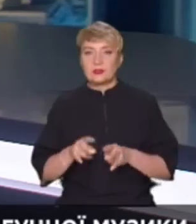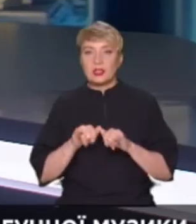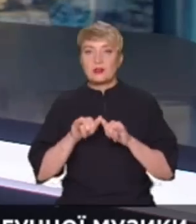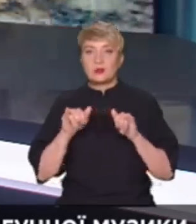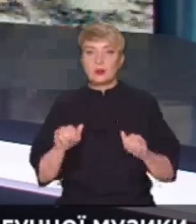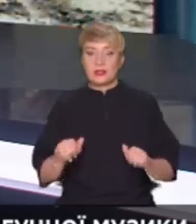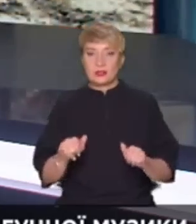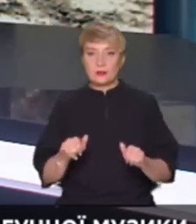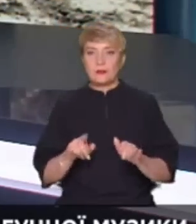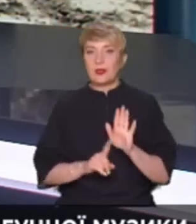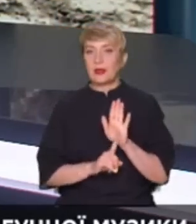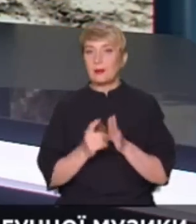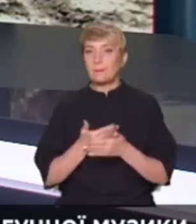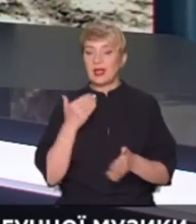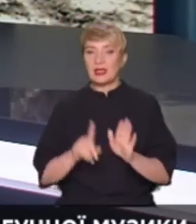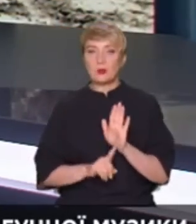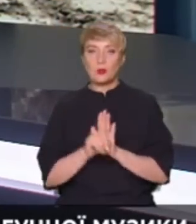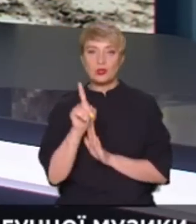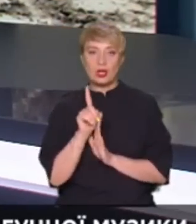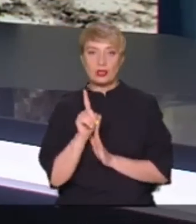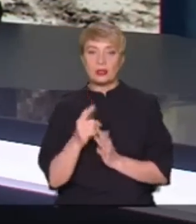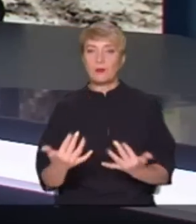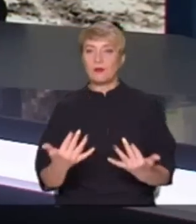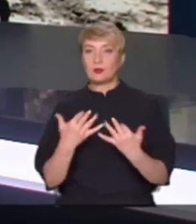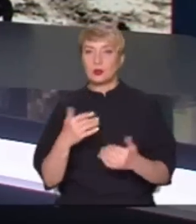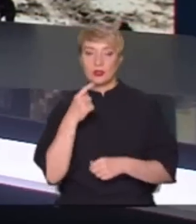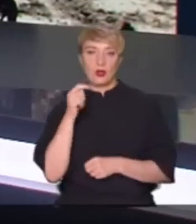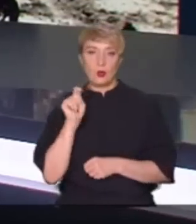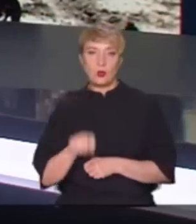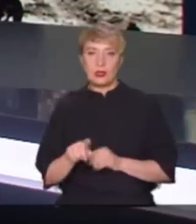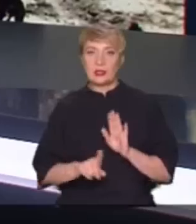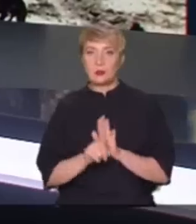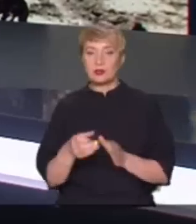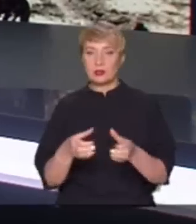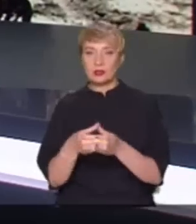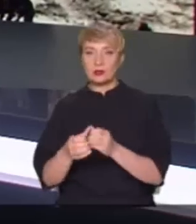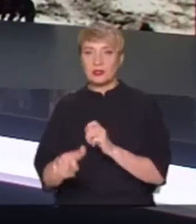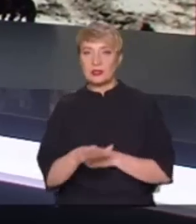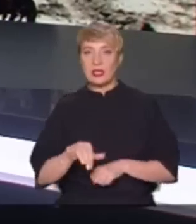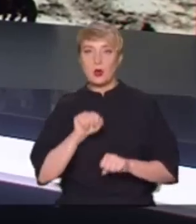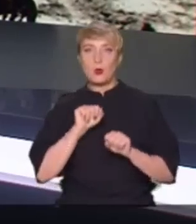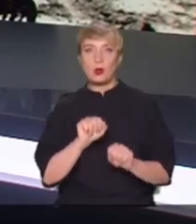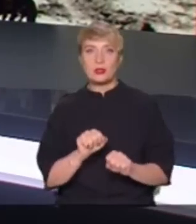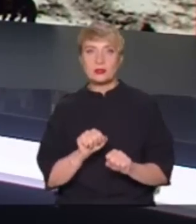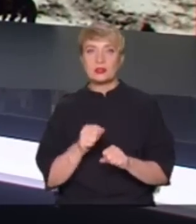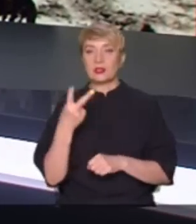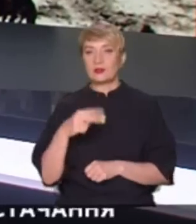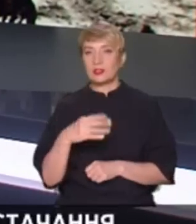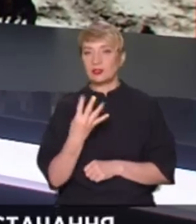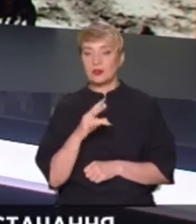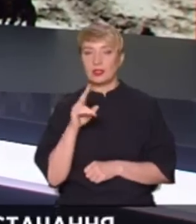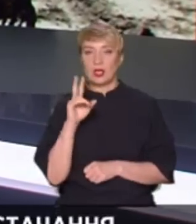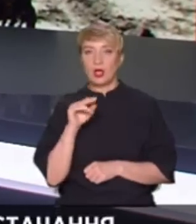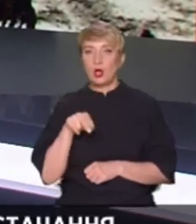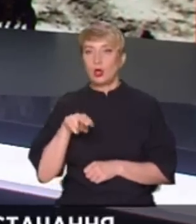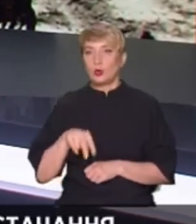Ще перед початком повномасштабного вторгнення в Україні почали формувати територіальну оборону. І вже 24 лютого, на